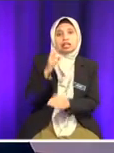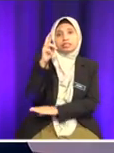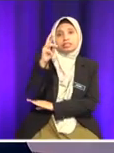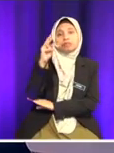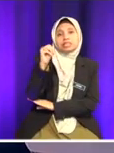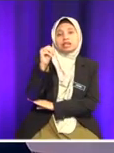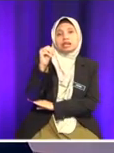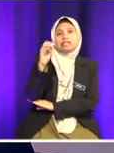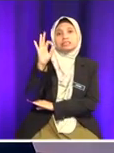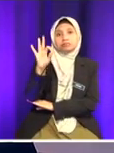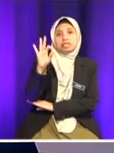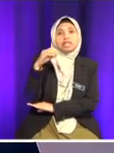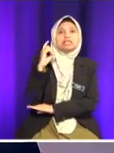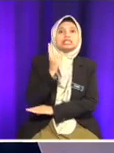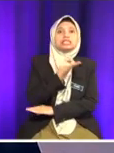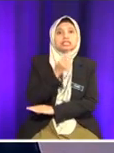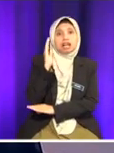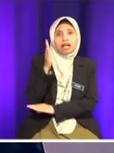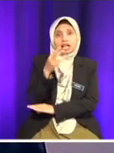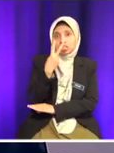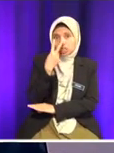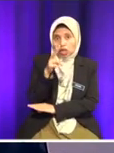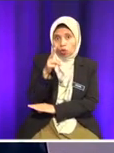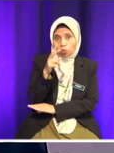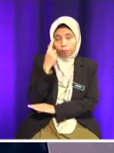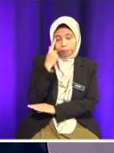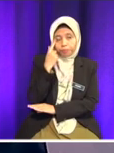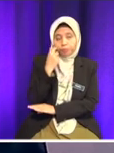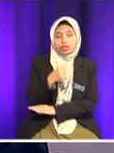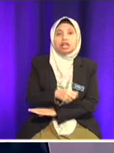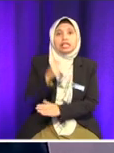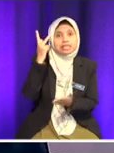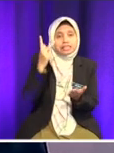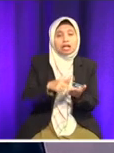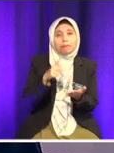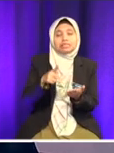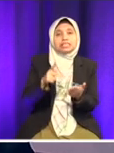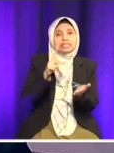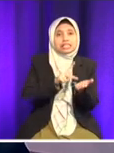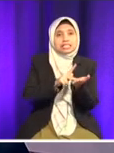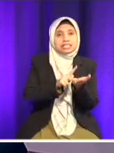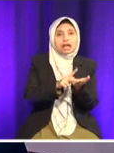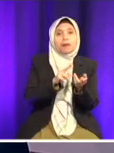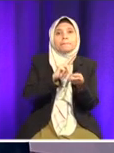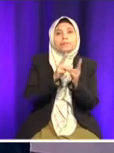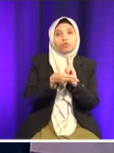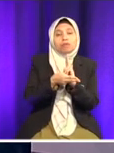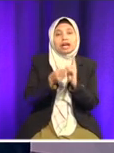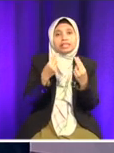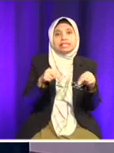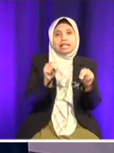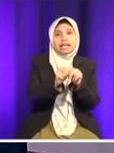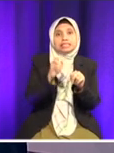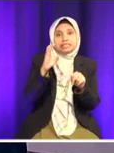ini kita akan melihat kita akan mengenal pasti kesan perubahan nilai si terhadap